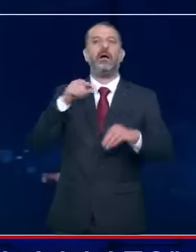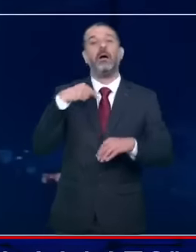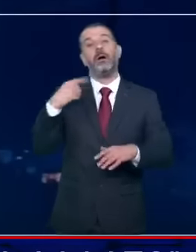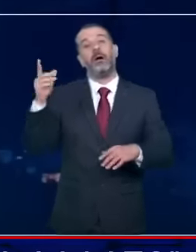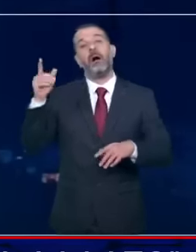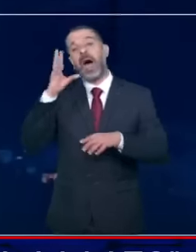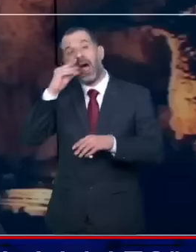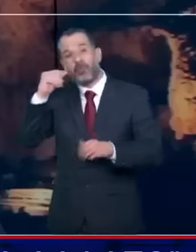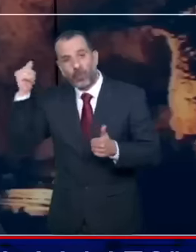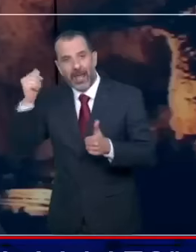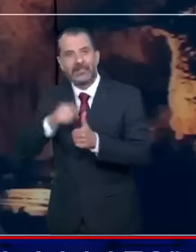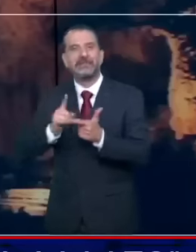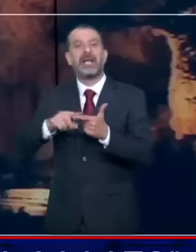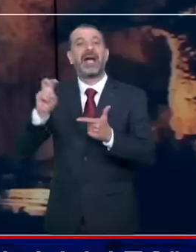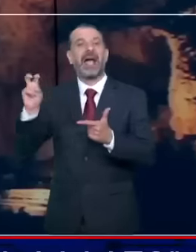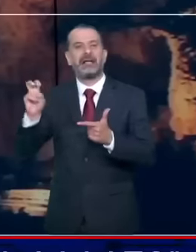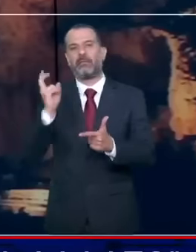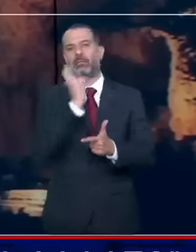lifestyle πολιτική.